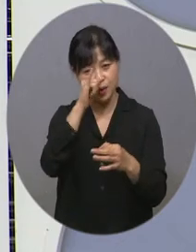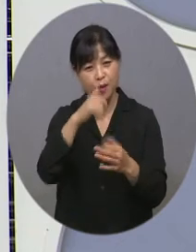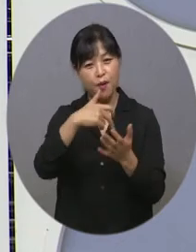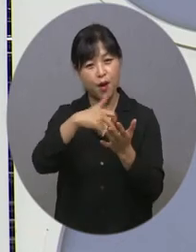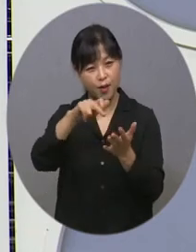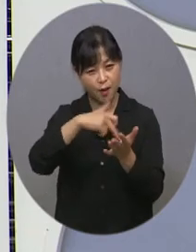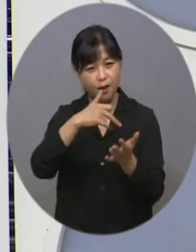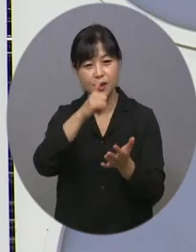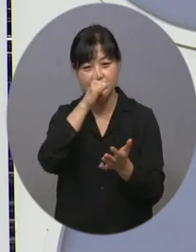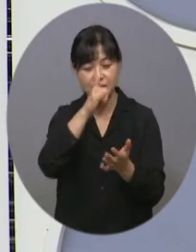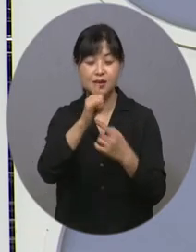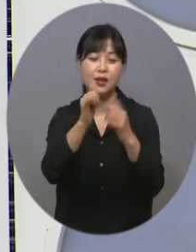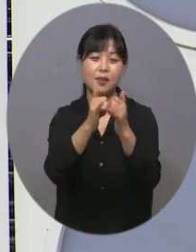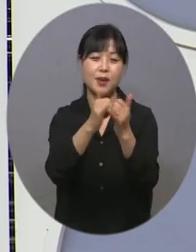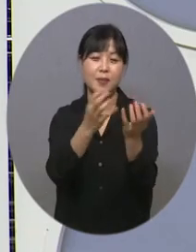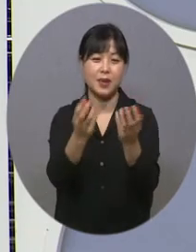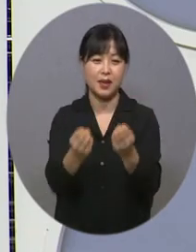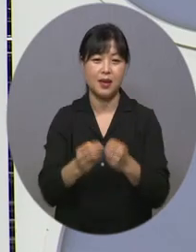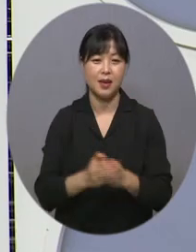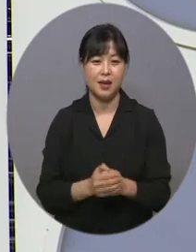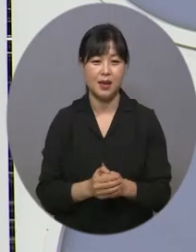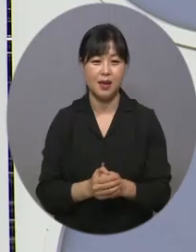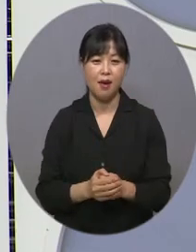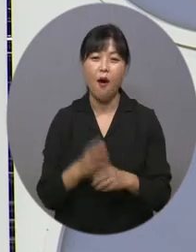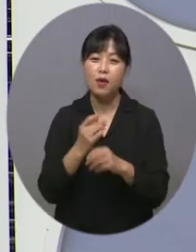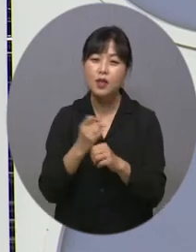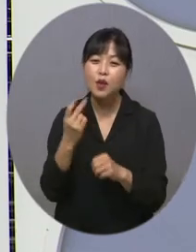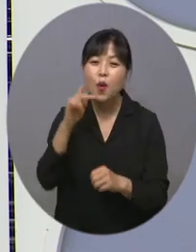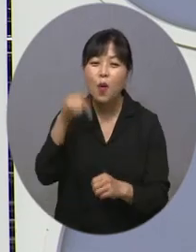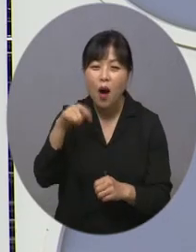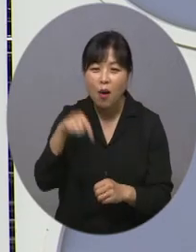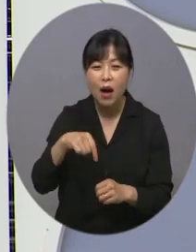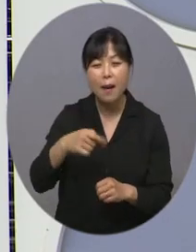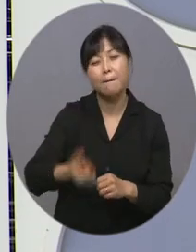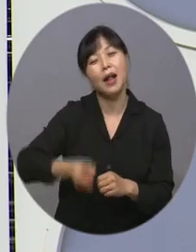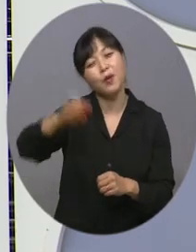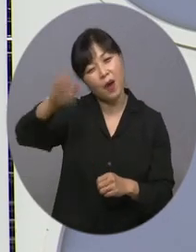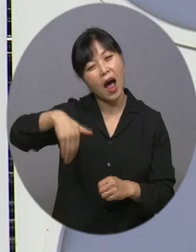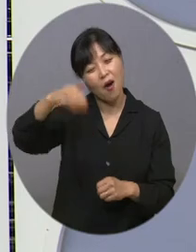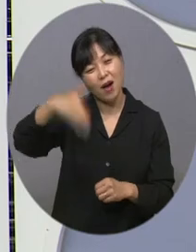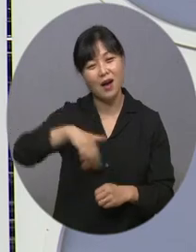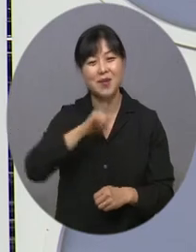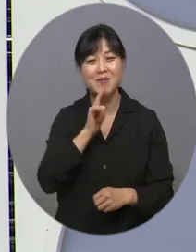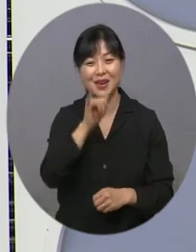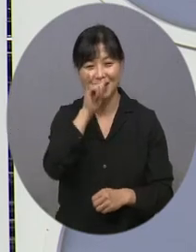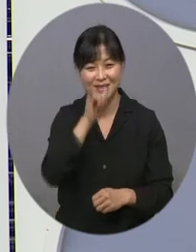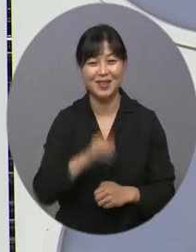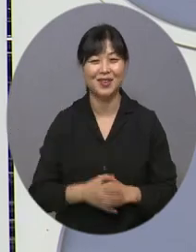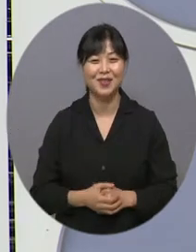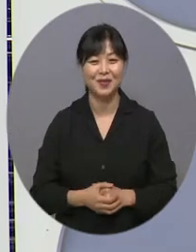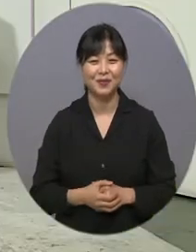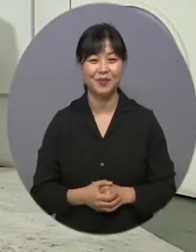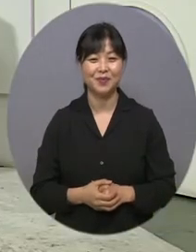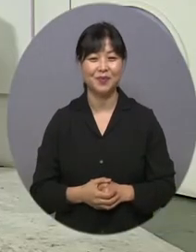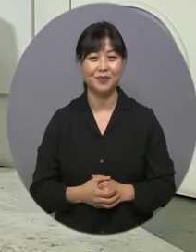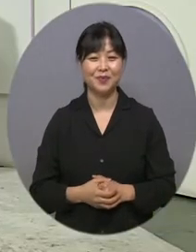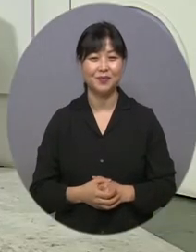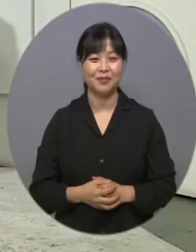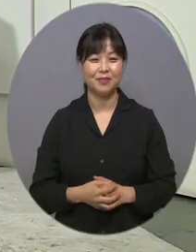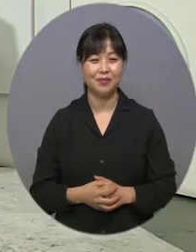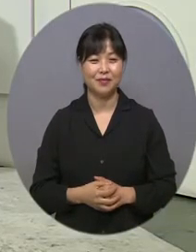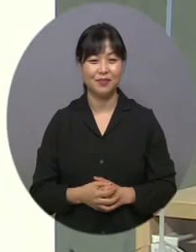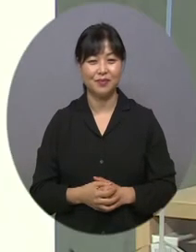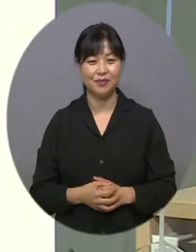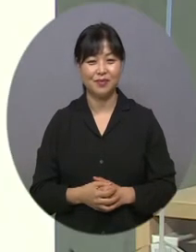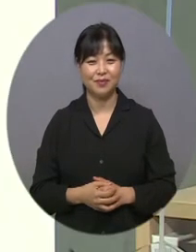주고받고 그런 교민들이 많은데 언제 또 오냐고 자꾸 빨리 오라고 그러고 있습니다. 예. 그러니까